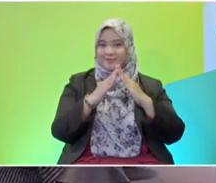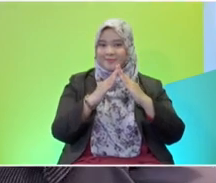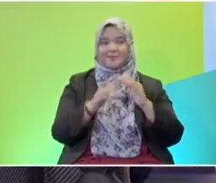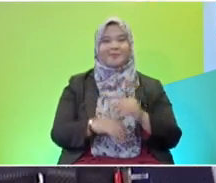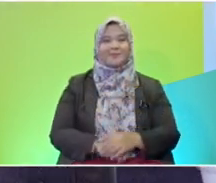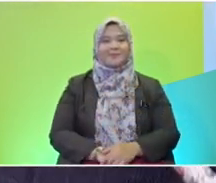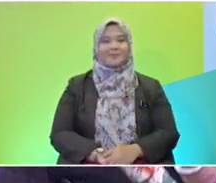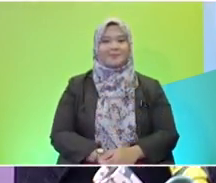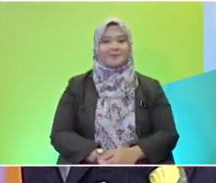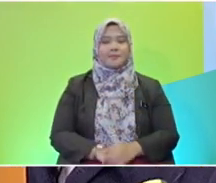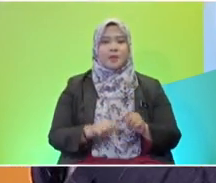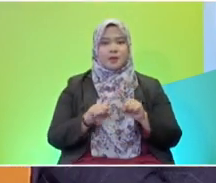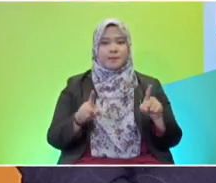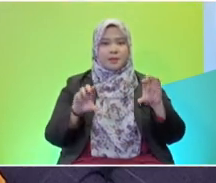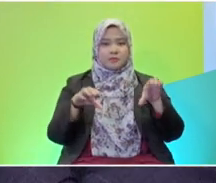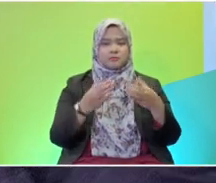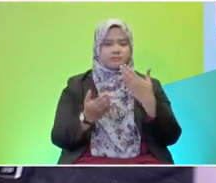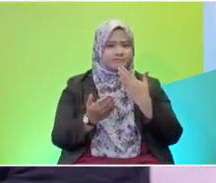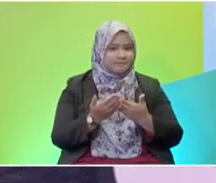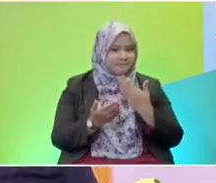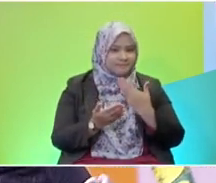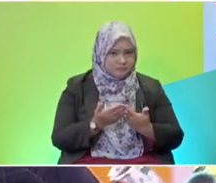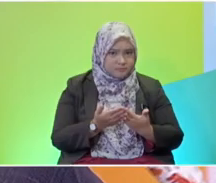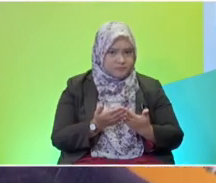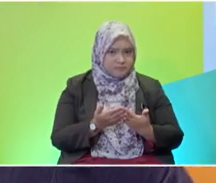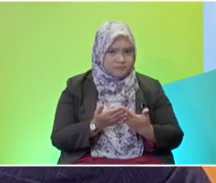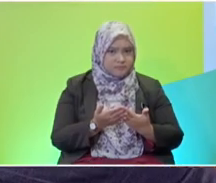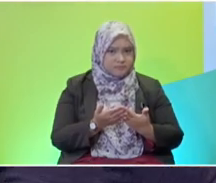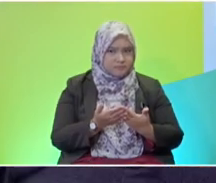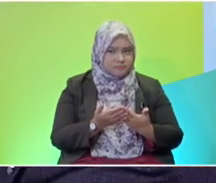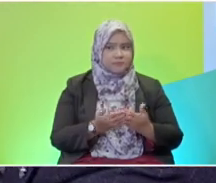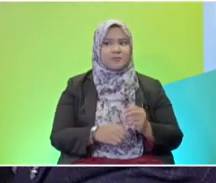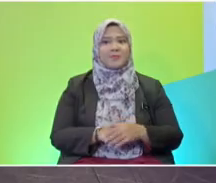kalau dapat lihat di sini contohnya lihat muka saya